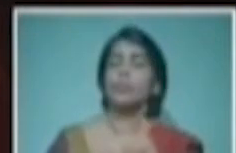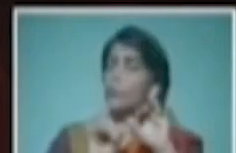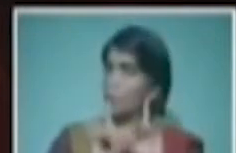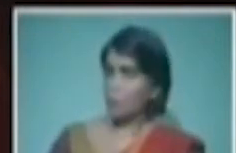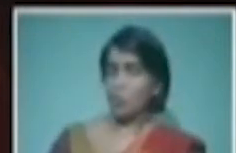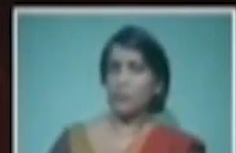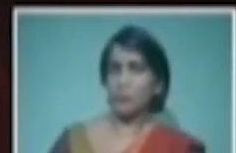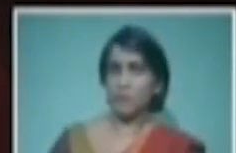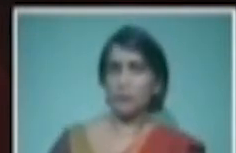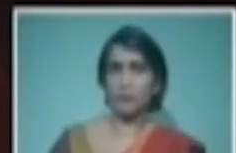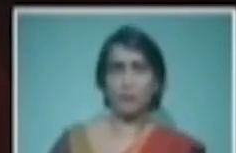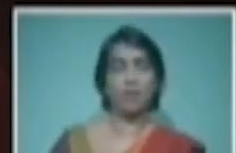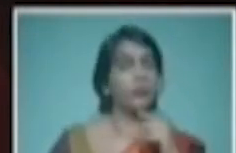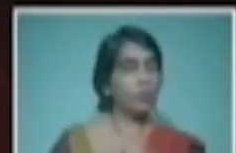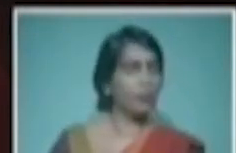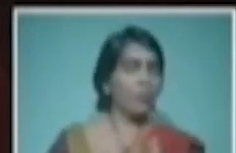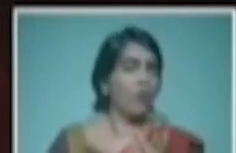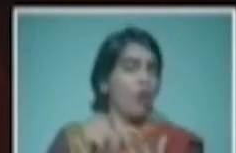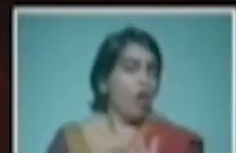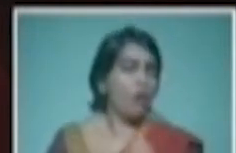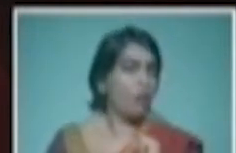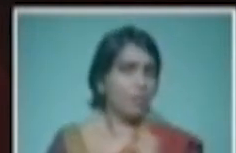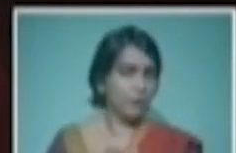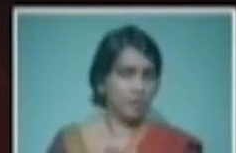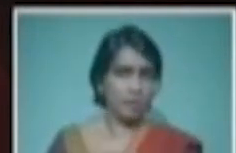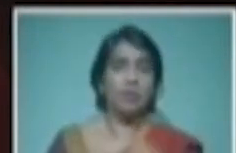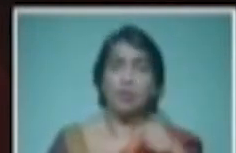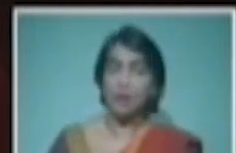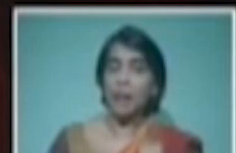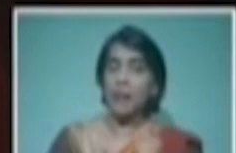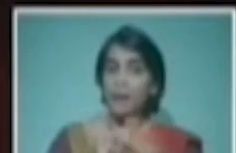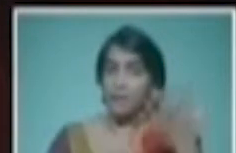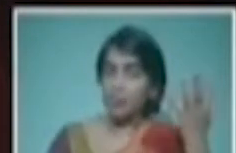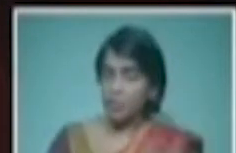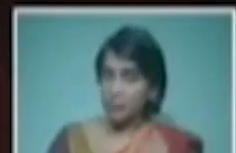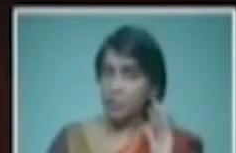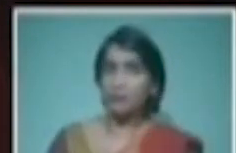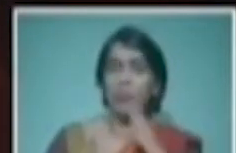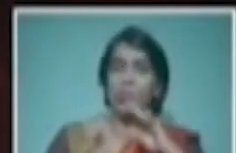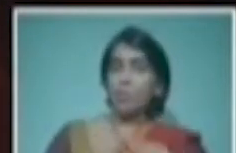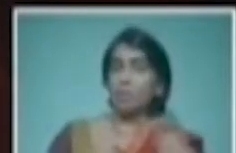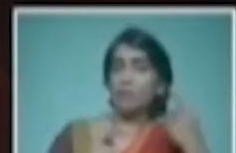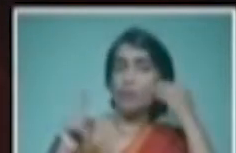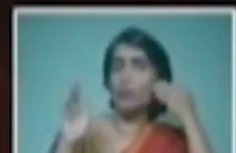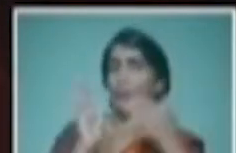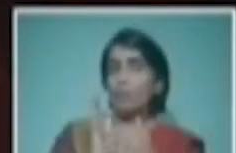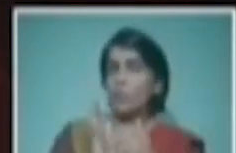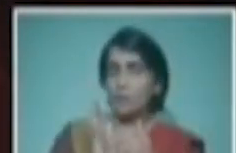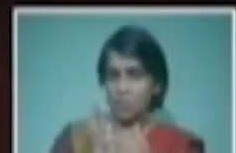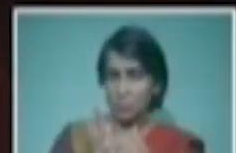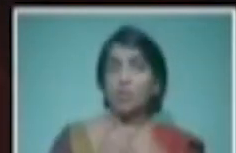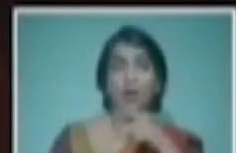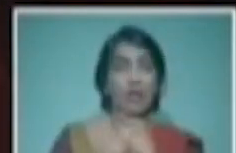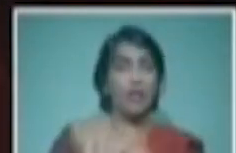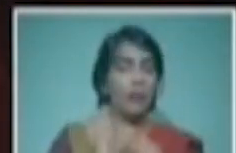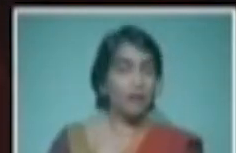එසේනම් ඒ කොපමණ ප්‍රමාණයක්ද? මේ ණය ලබාගෙන ඇත්තේ කුමන කාර්යයන් සඳහාද? මෙම